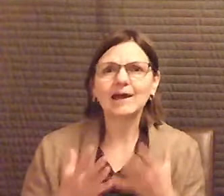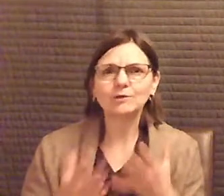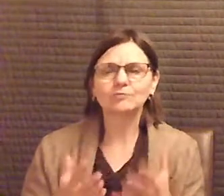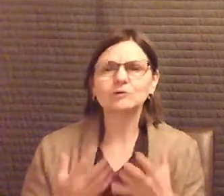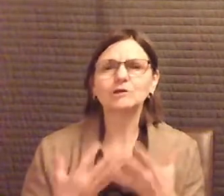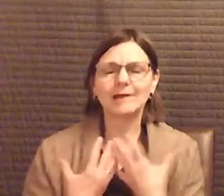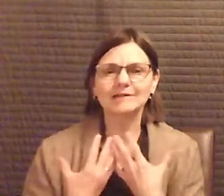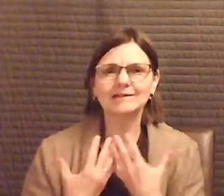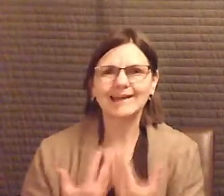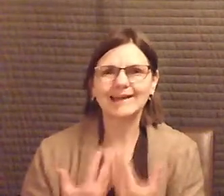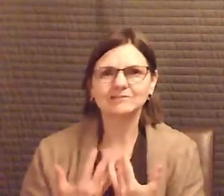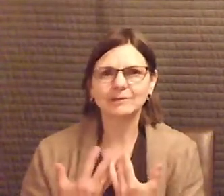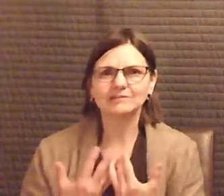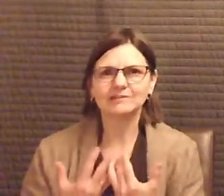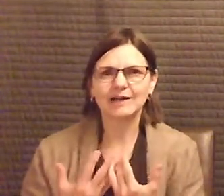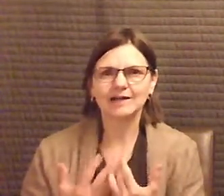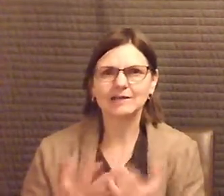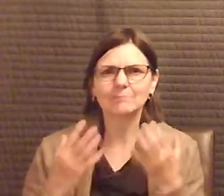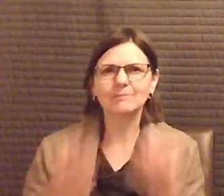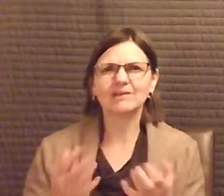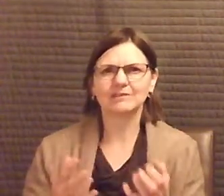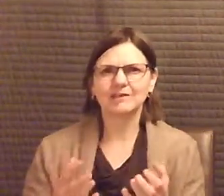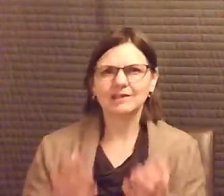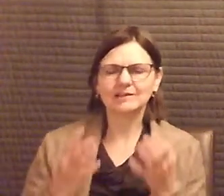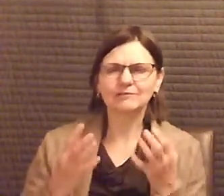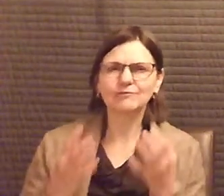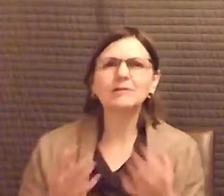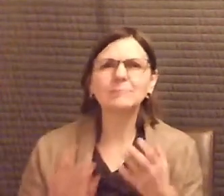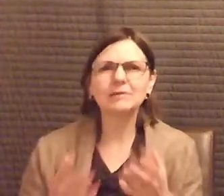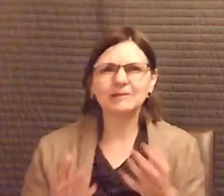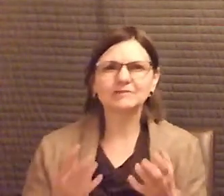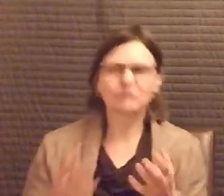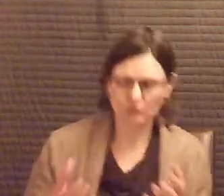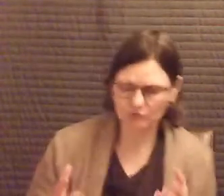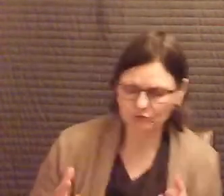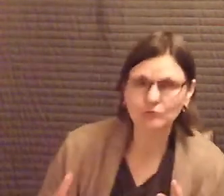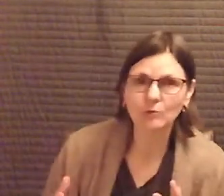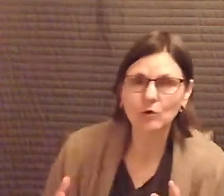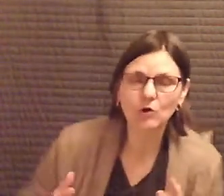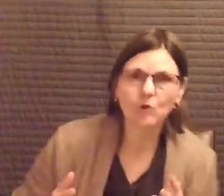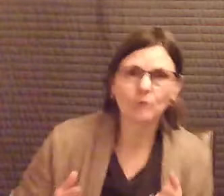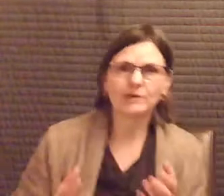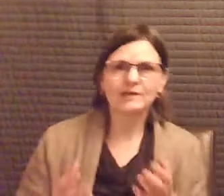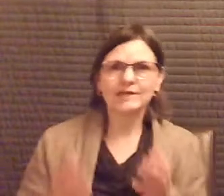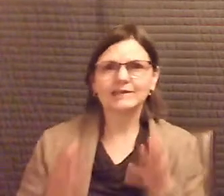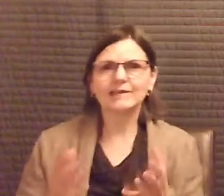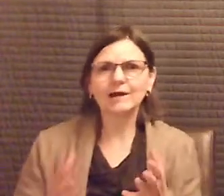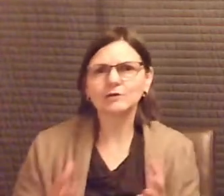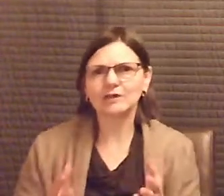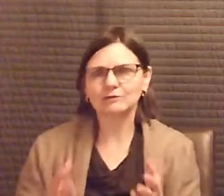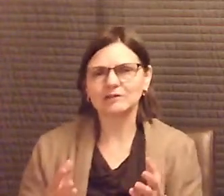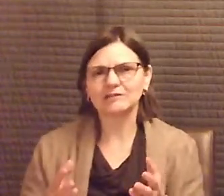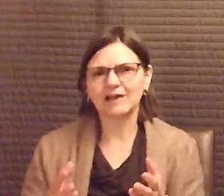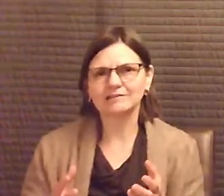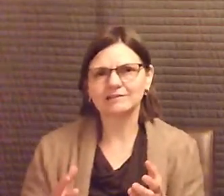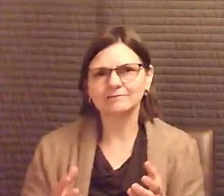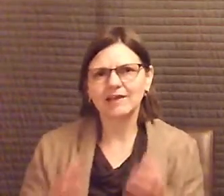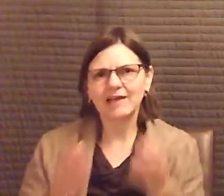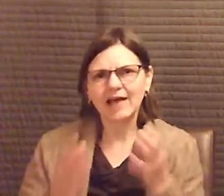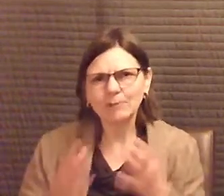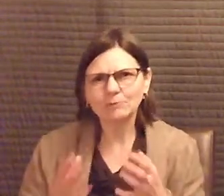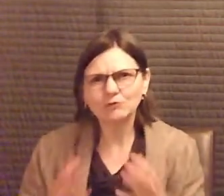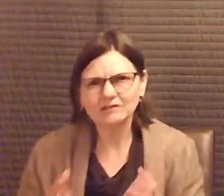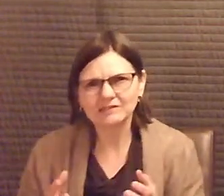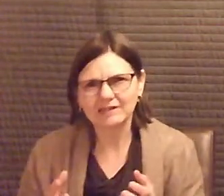en daarom voel ik mij de rij de meeste aan en ik bid dat veel meer mensen nog dat u mogen komen ik dank u hier voor die tijd en